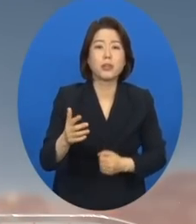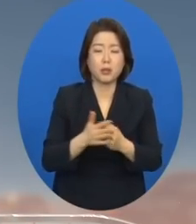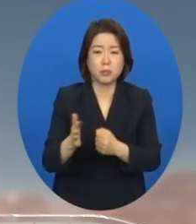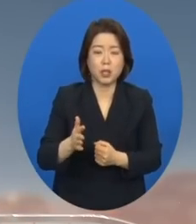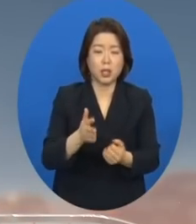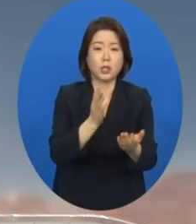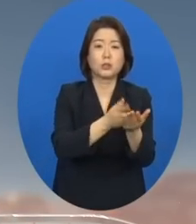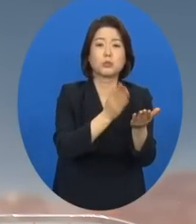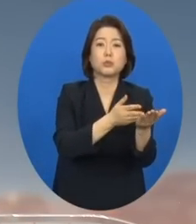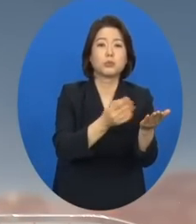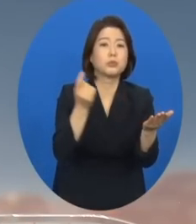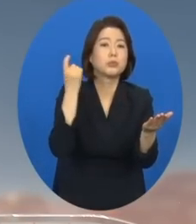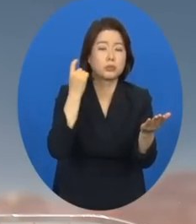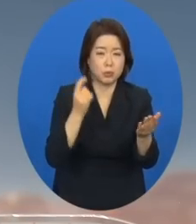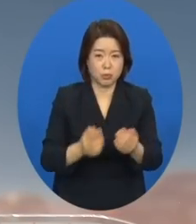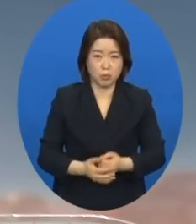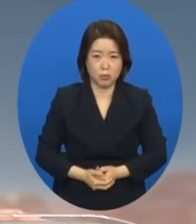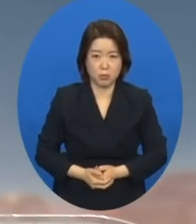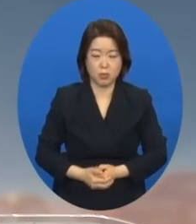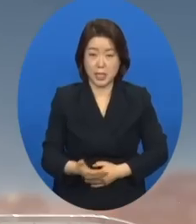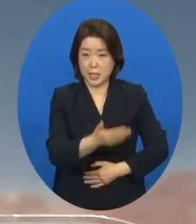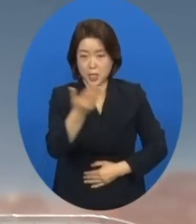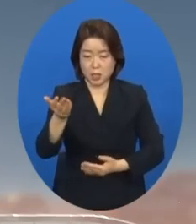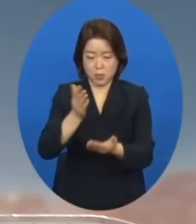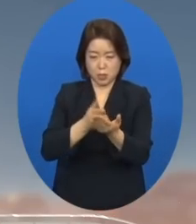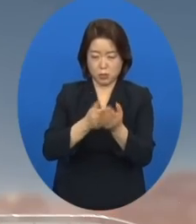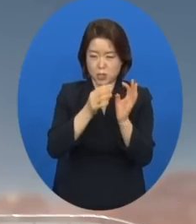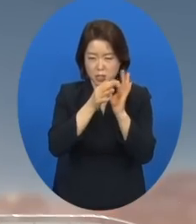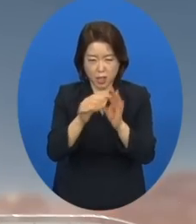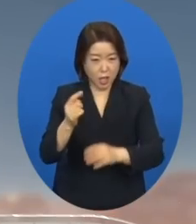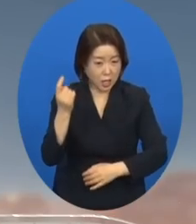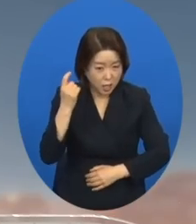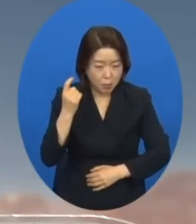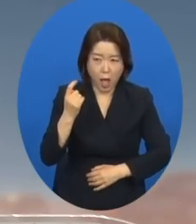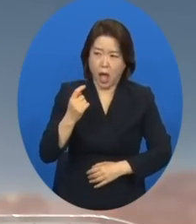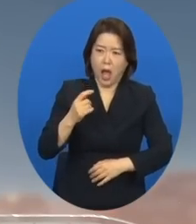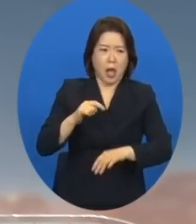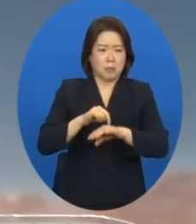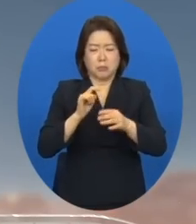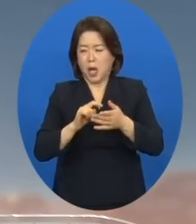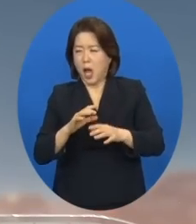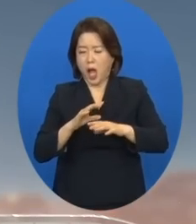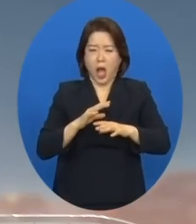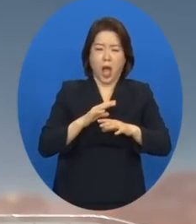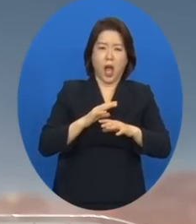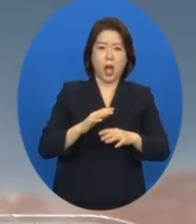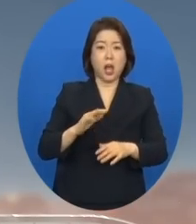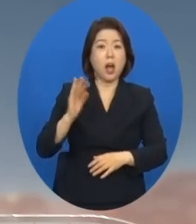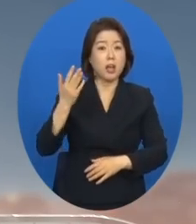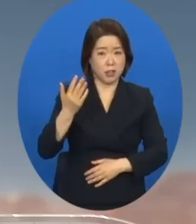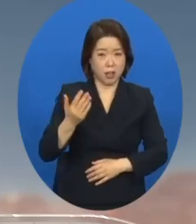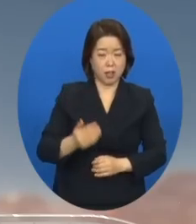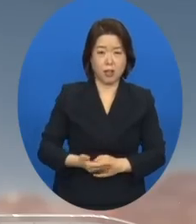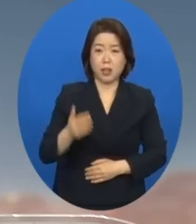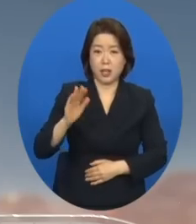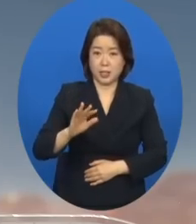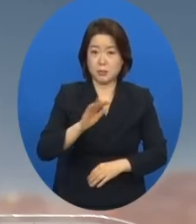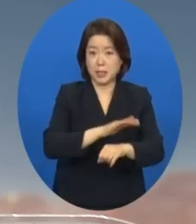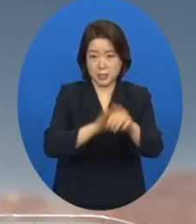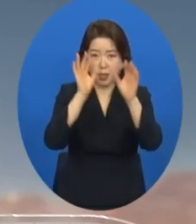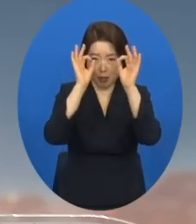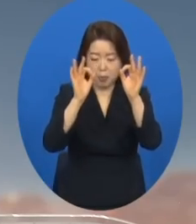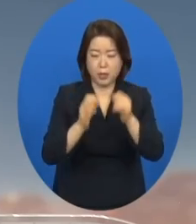뉴스 듣고 여러분 뉴스를 계속 듣다 보면 그런 마음에 든다니까요 정말 근데 잘 보세요